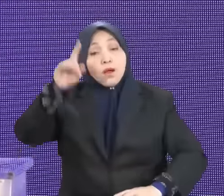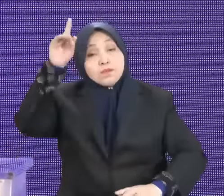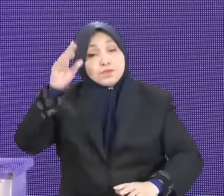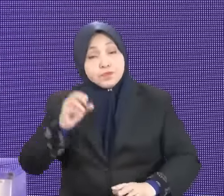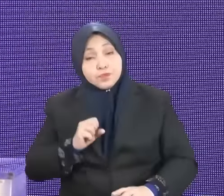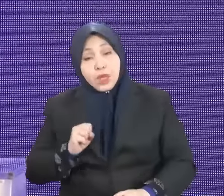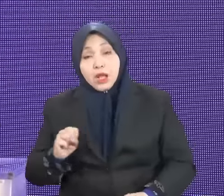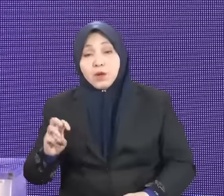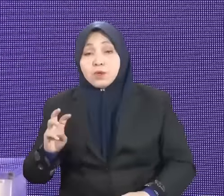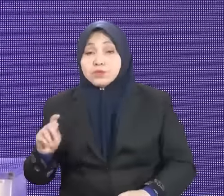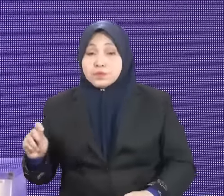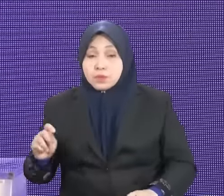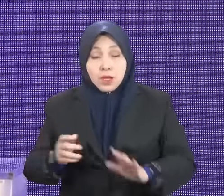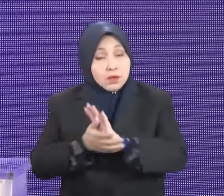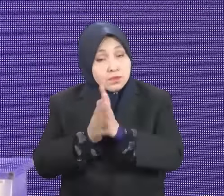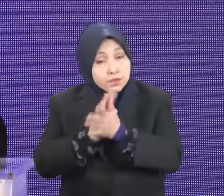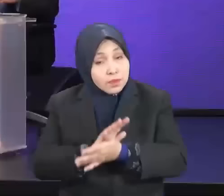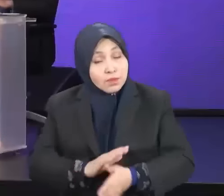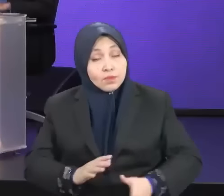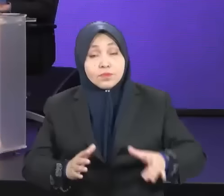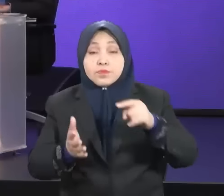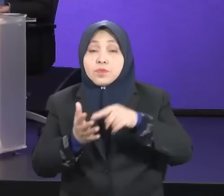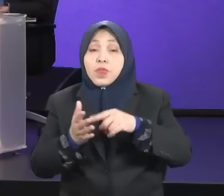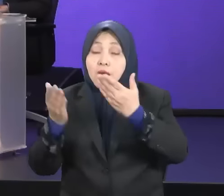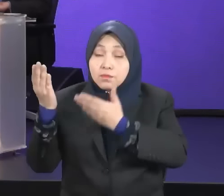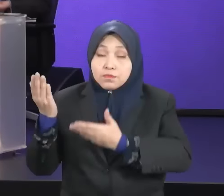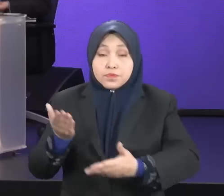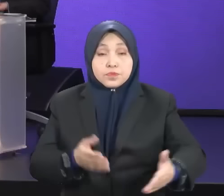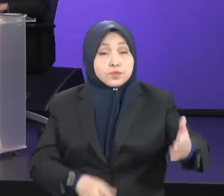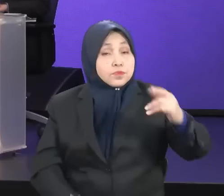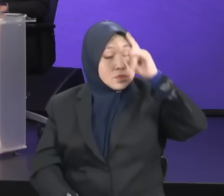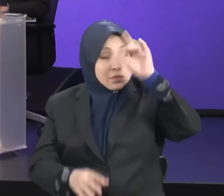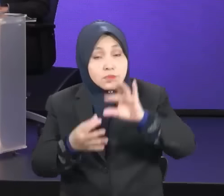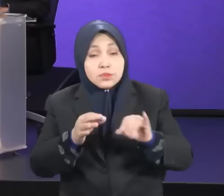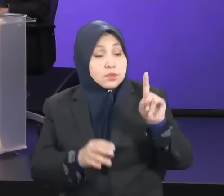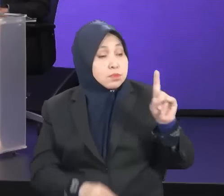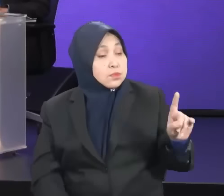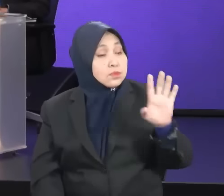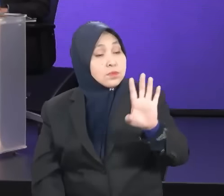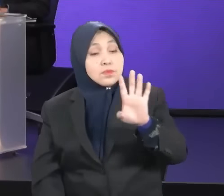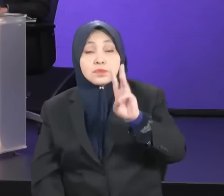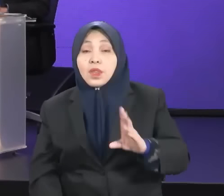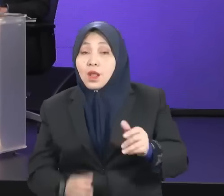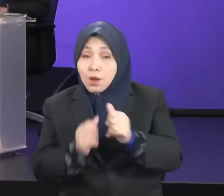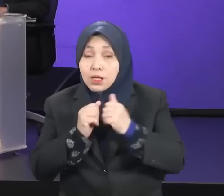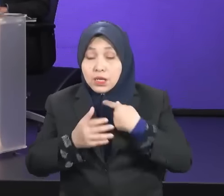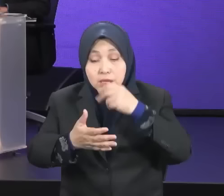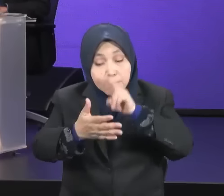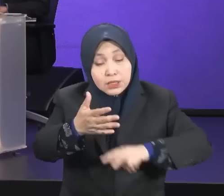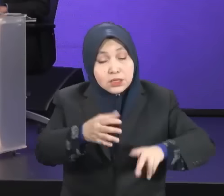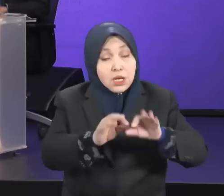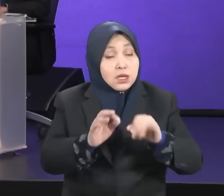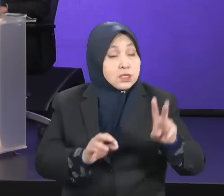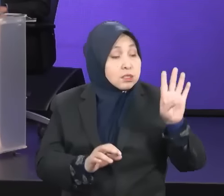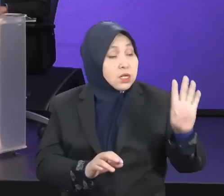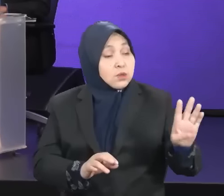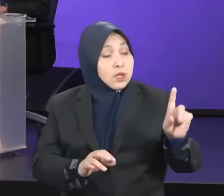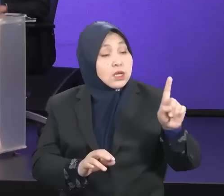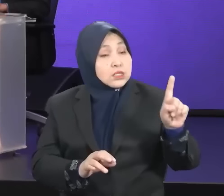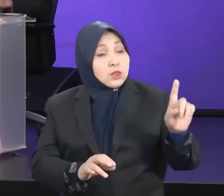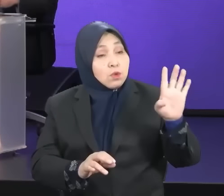Wa Ta'ala jadi jati diri ini dibawakan Allah pada ayat 146 dan Mari sama-sama kita baca ayat 147